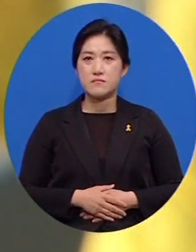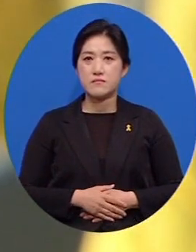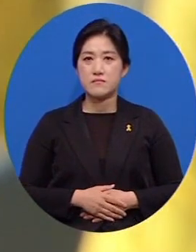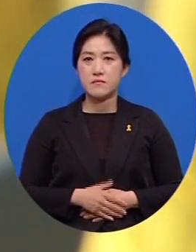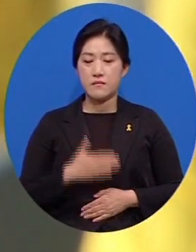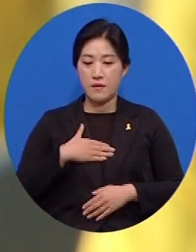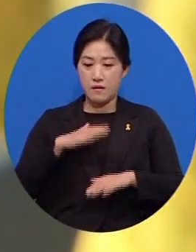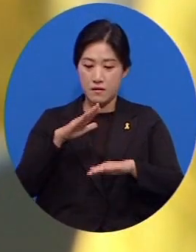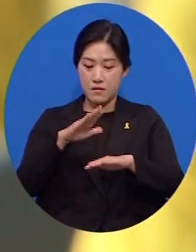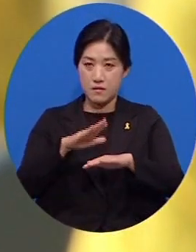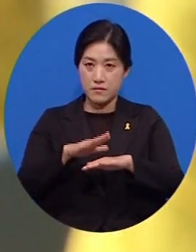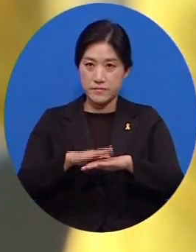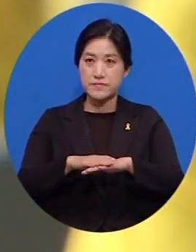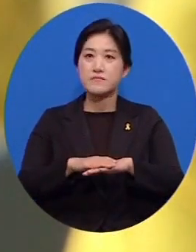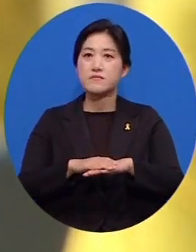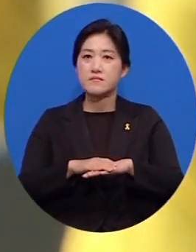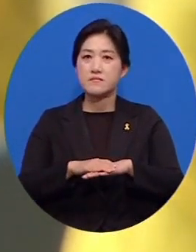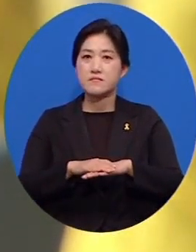내 손으로 지은